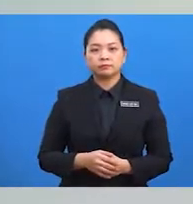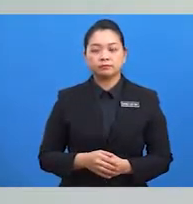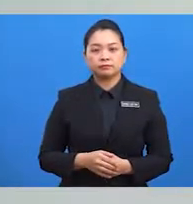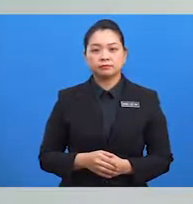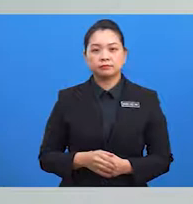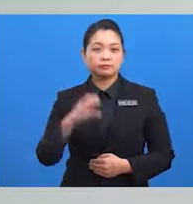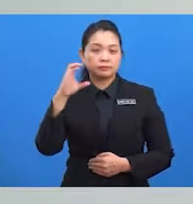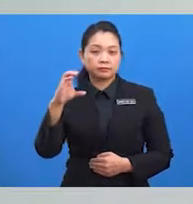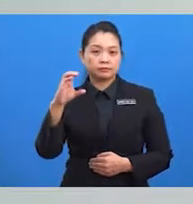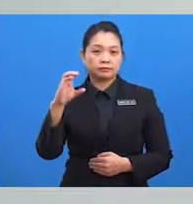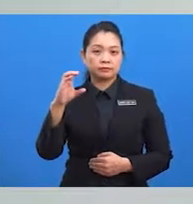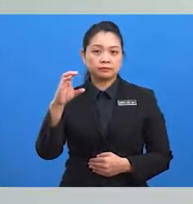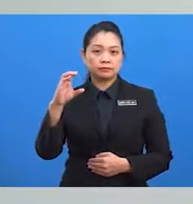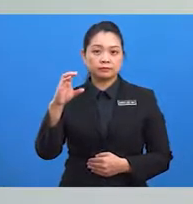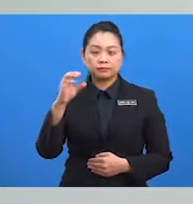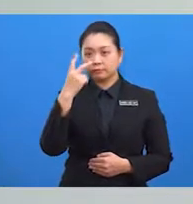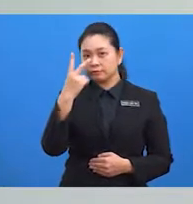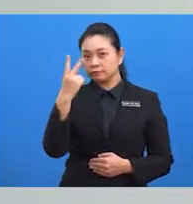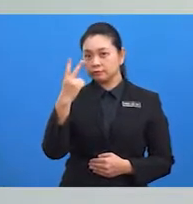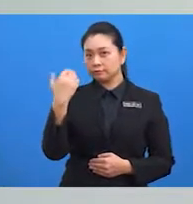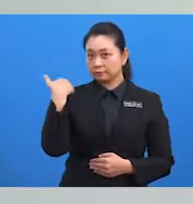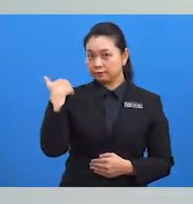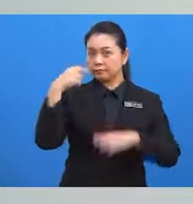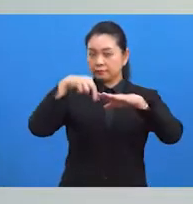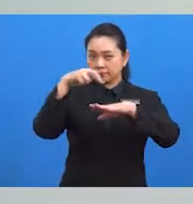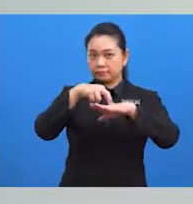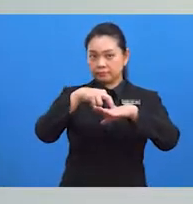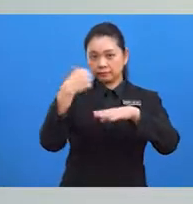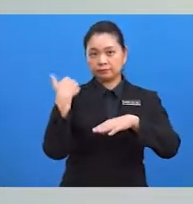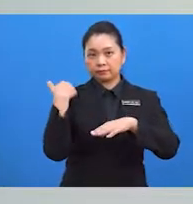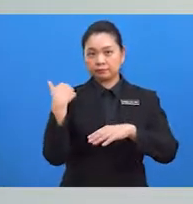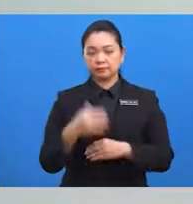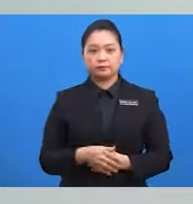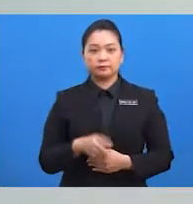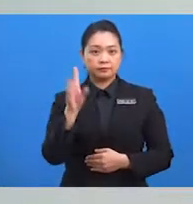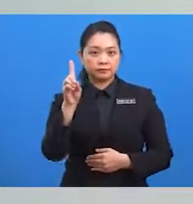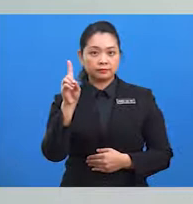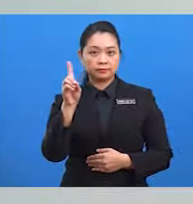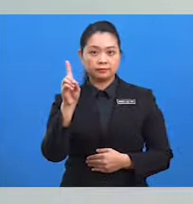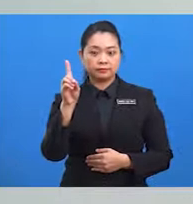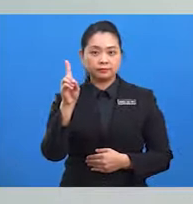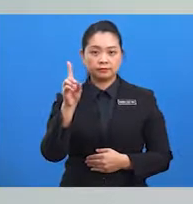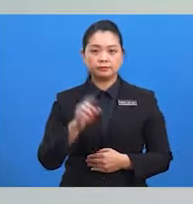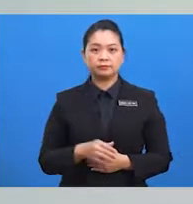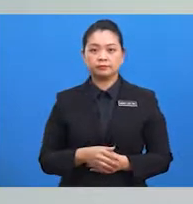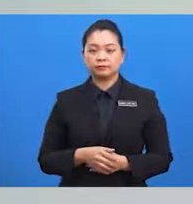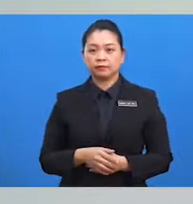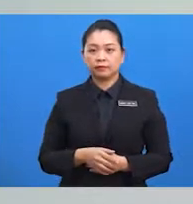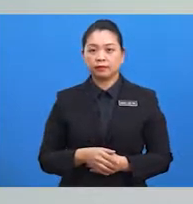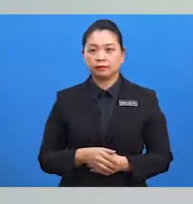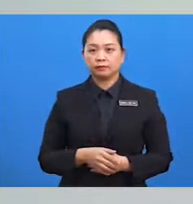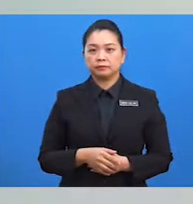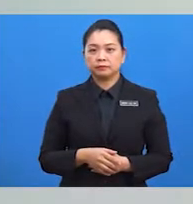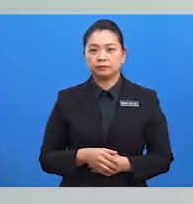sinar alfa sinar beta dan sinar gamma dan Ji Hai sinar